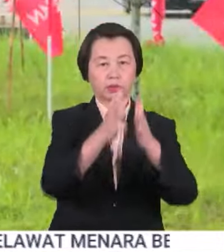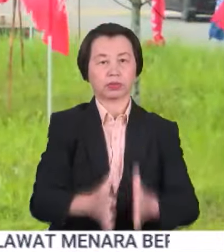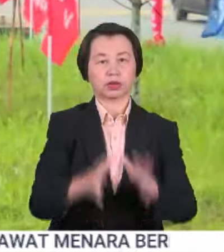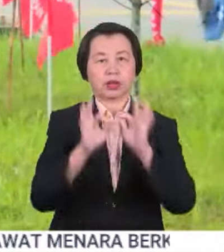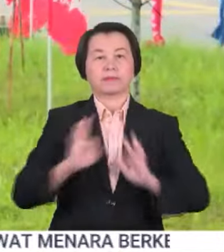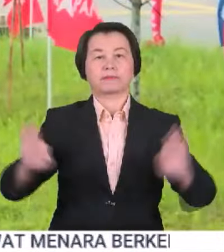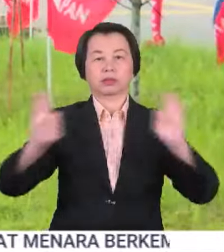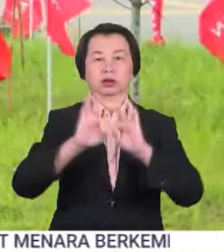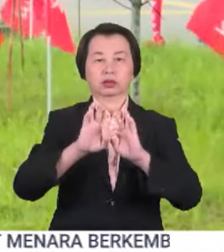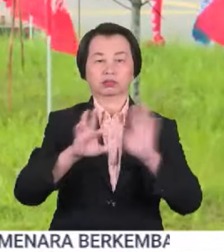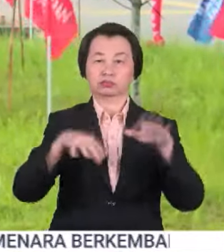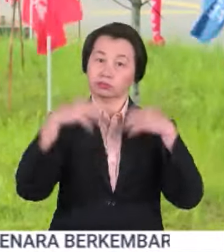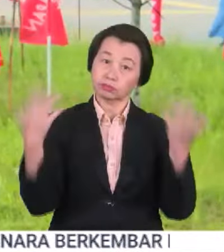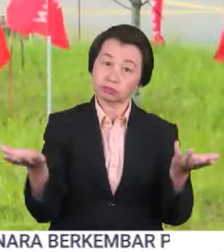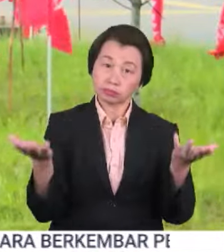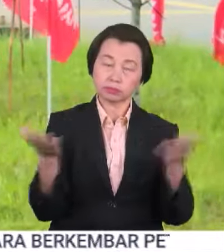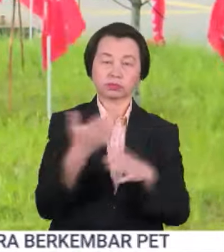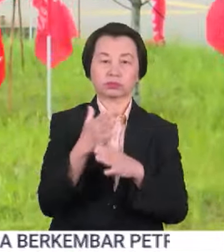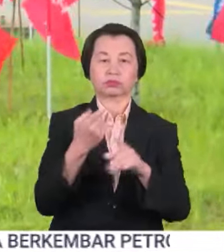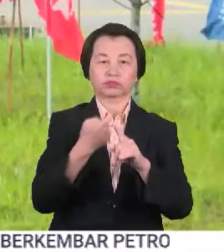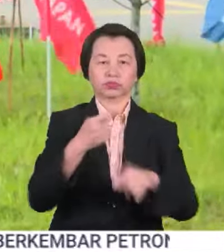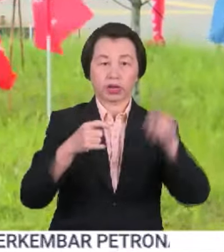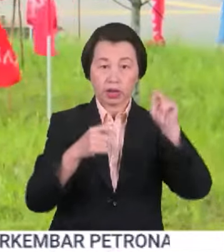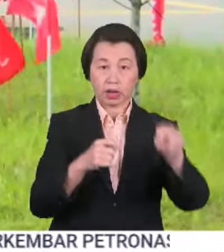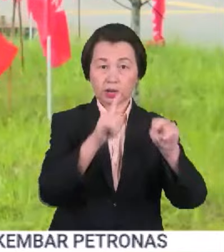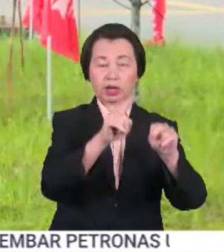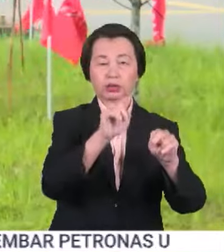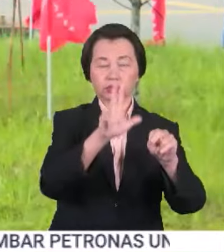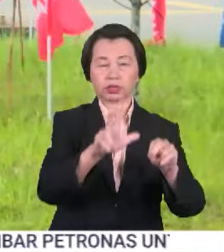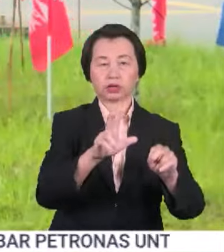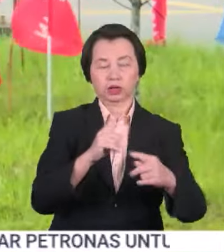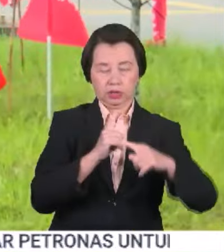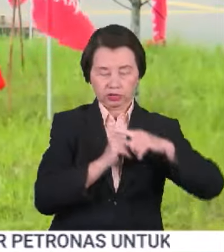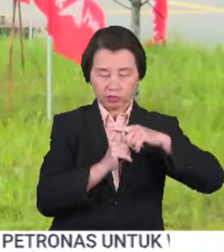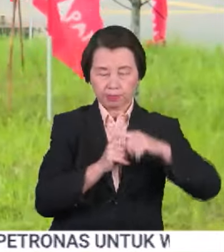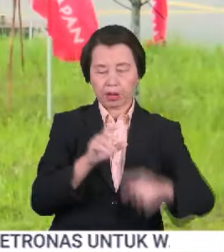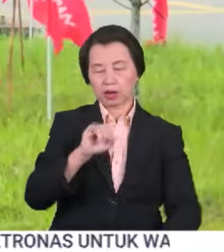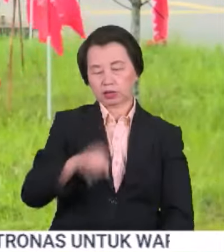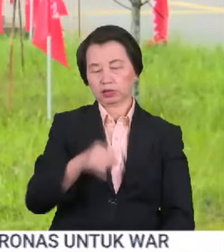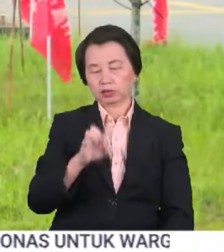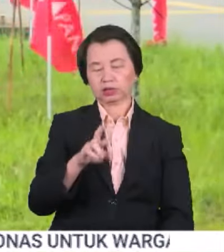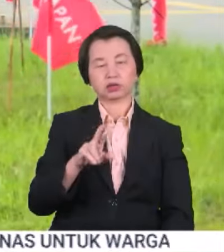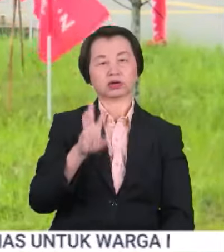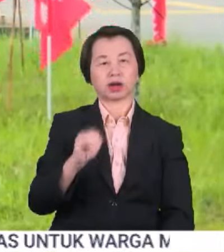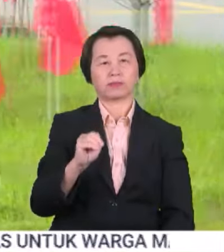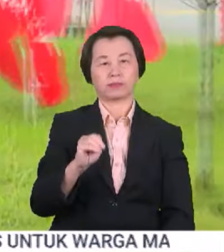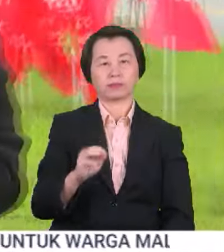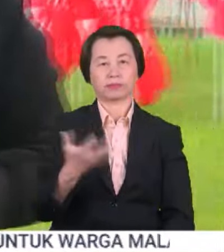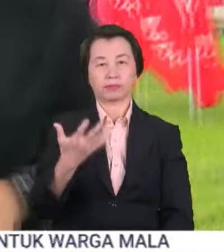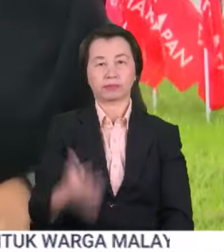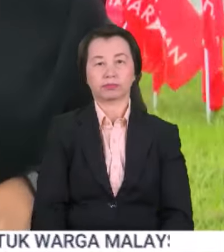kira setakat itu dahulu perkongsian saya dari N13 Simpang Jeram yang sahih di RTM.